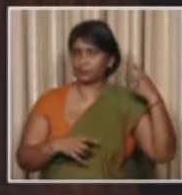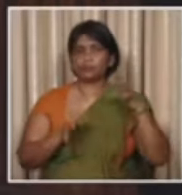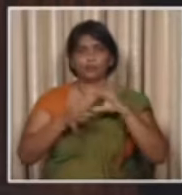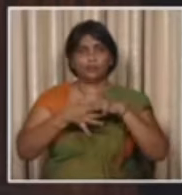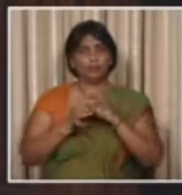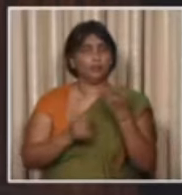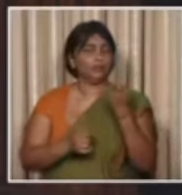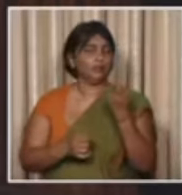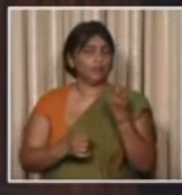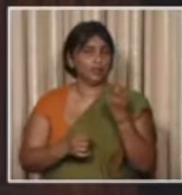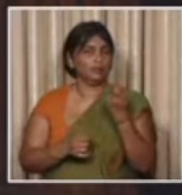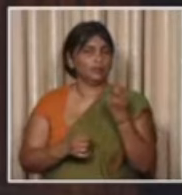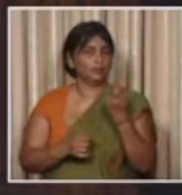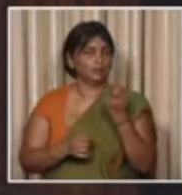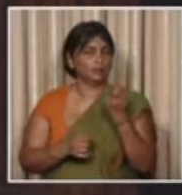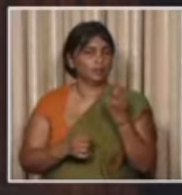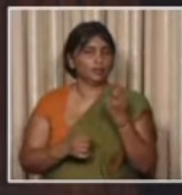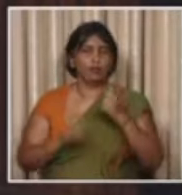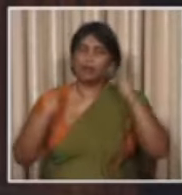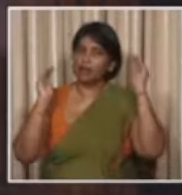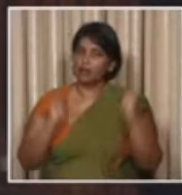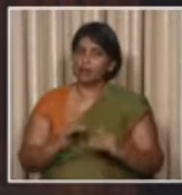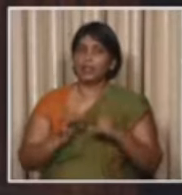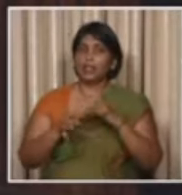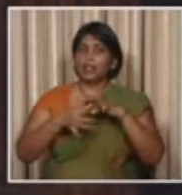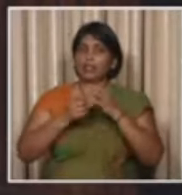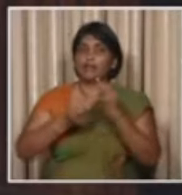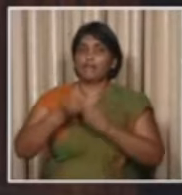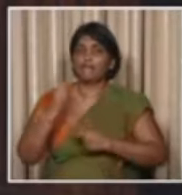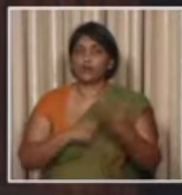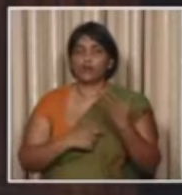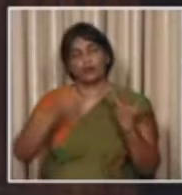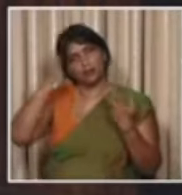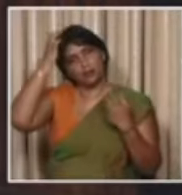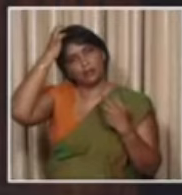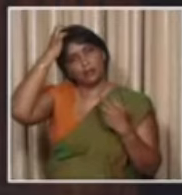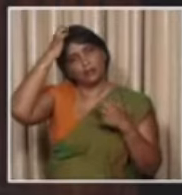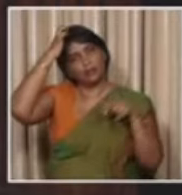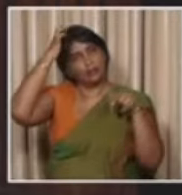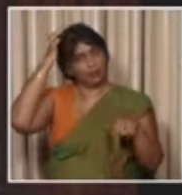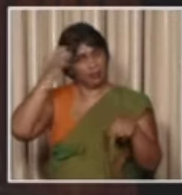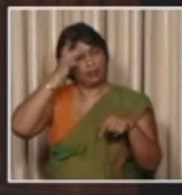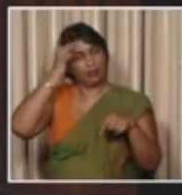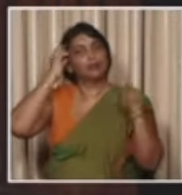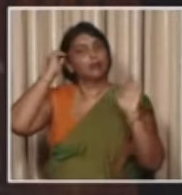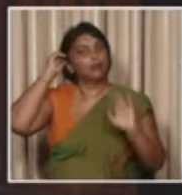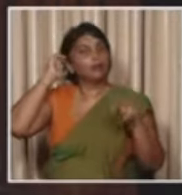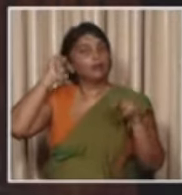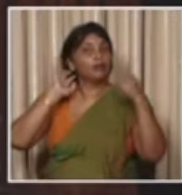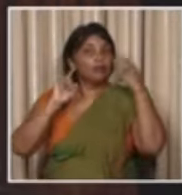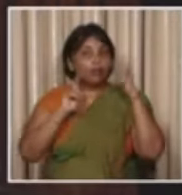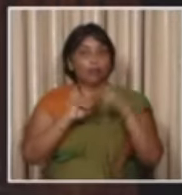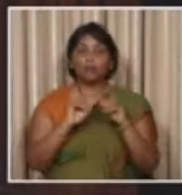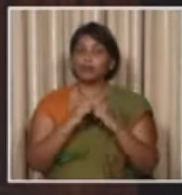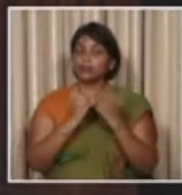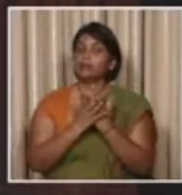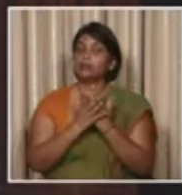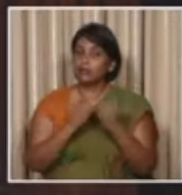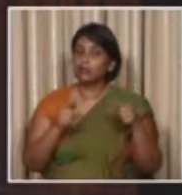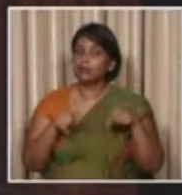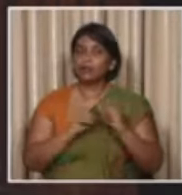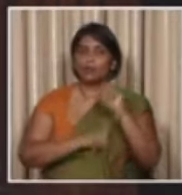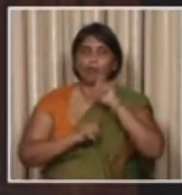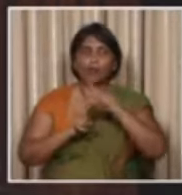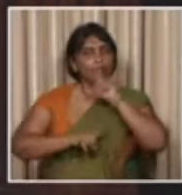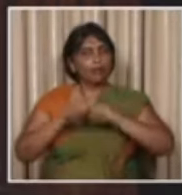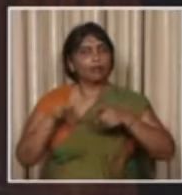තක්කාලි වල මිල බෑලද තක්කාලි විකුණ ගන්න බෑ. අද වෙනකොට හැබැයි මේවට තමයි විසඳුම් හොයන්න ඕනේ. මේව ඔන්න පාර්ලිමේන්තුවේ කතා